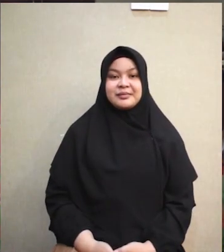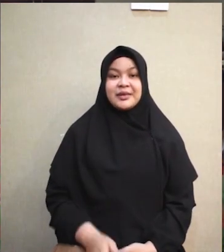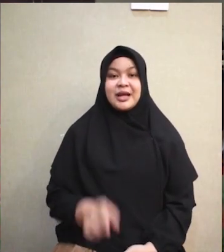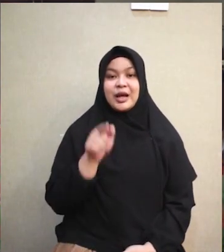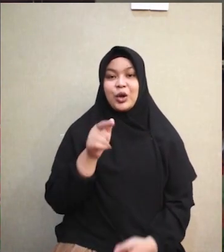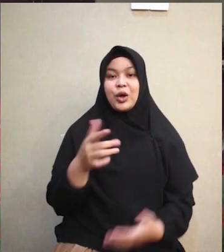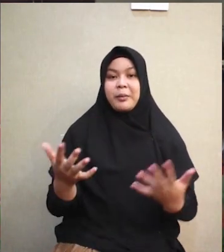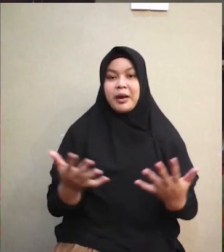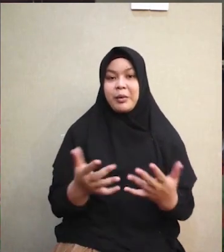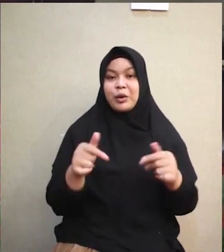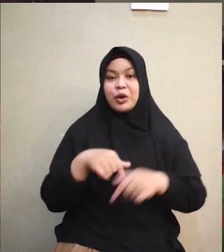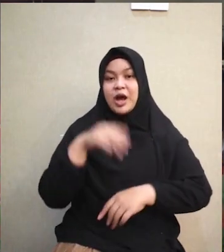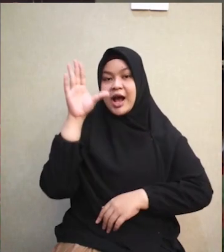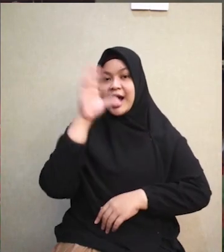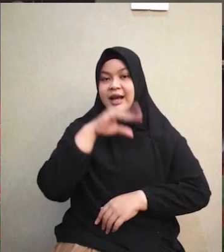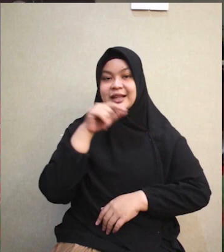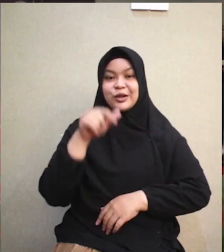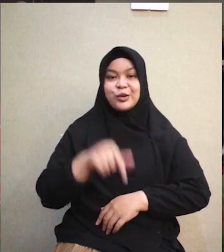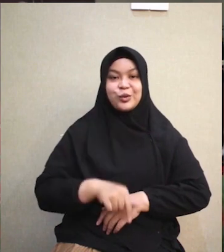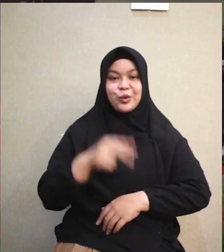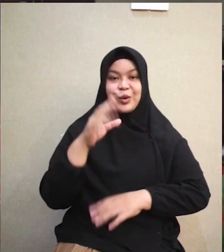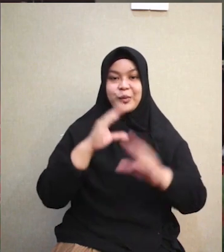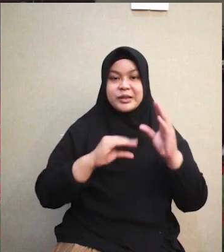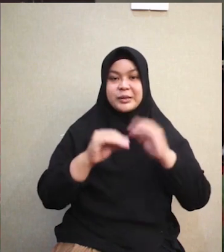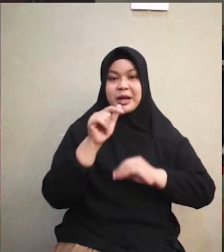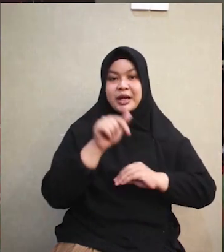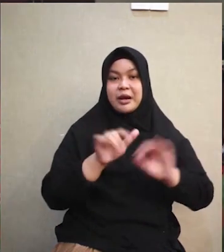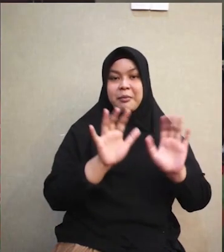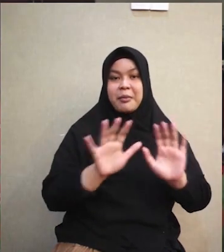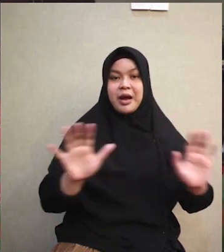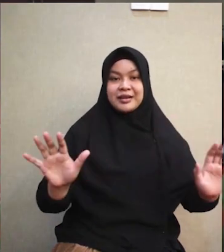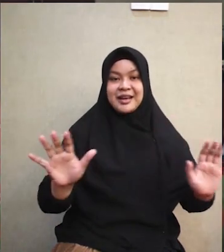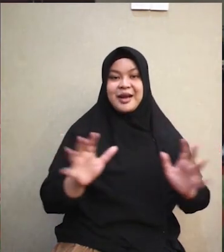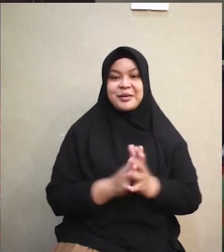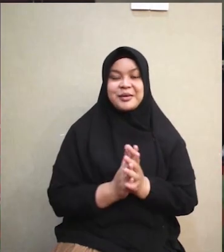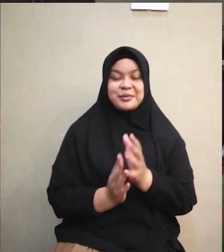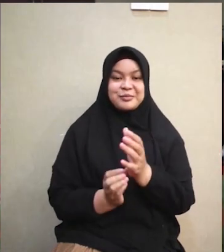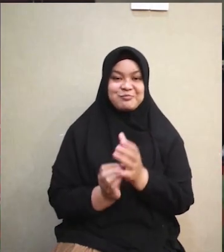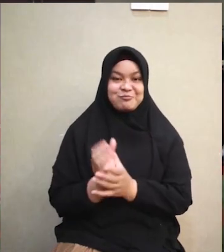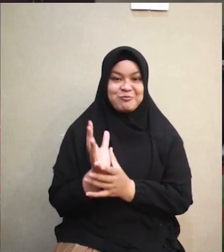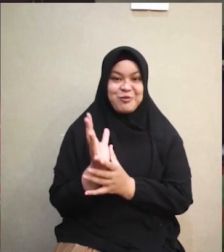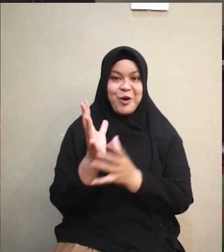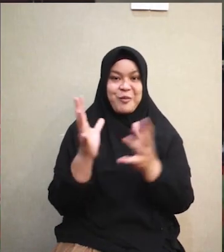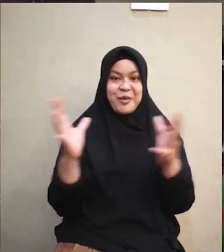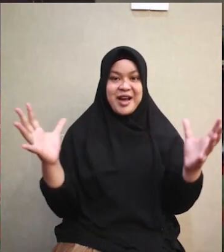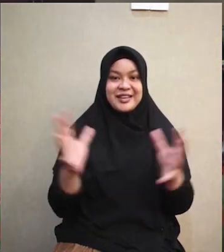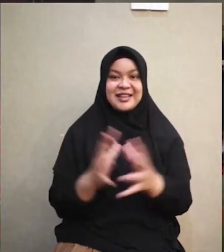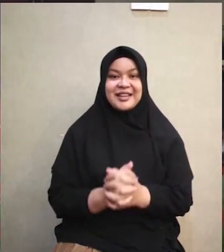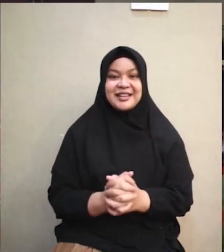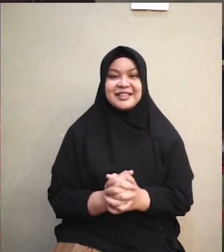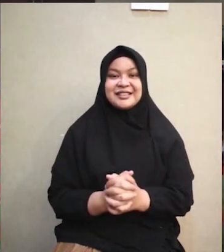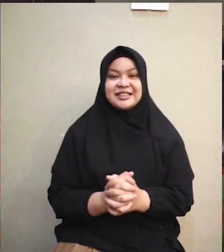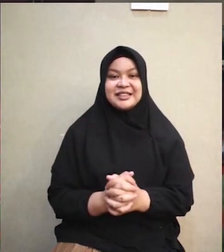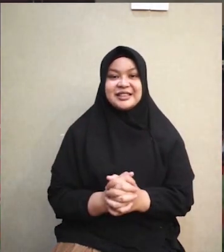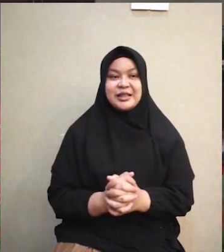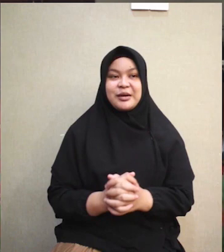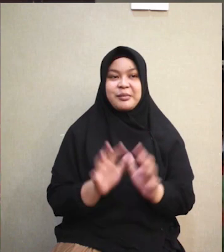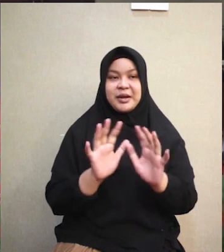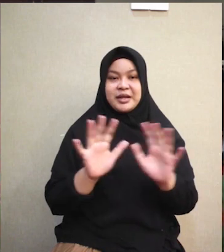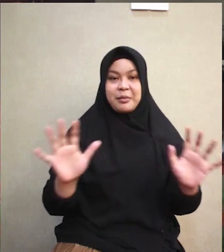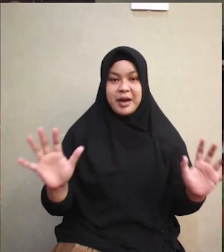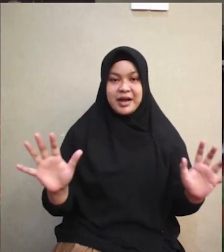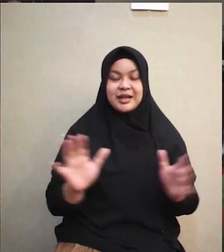hari ini untuk ngomongin itu kita punya banyak banget line up udah kayak konser aja kita punya